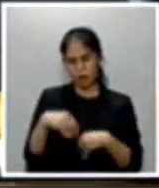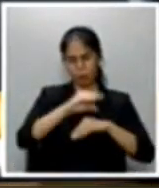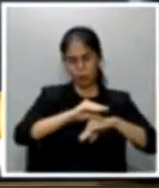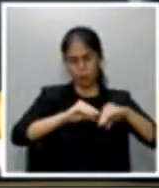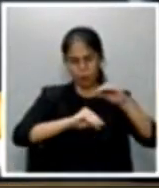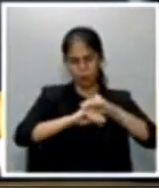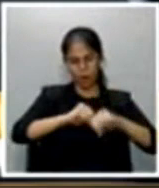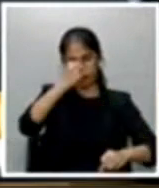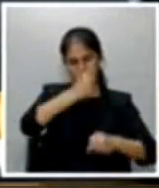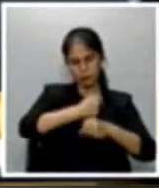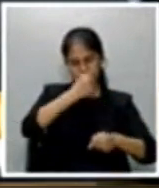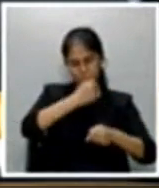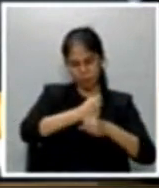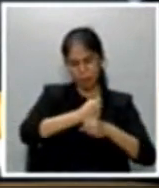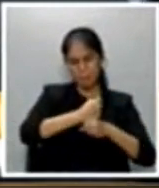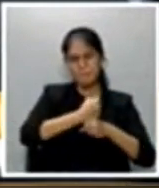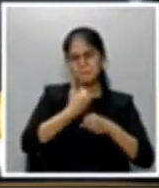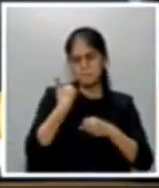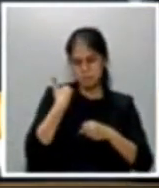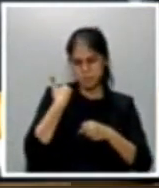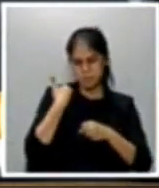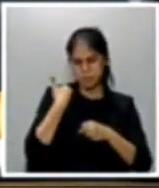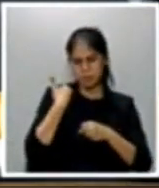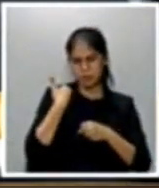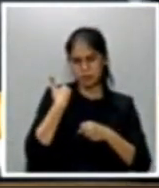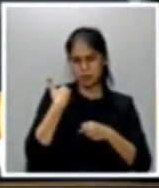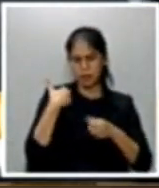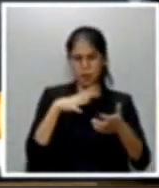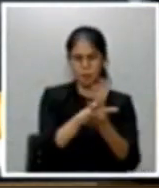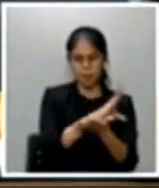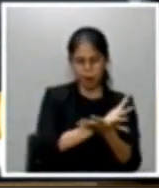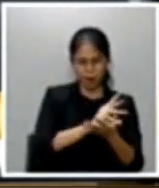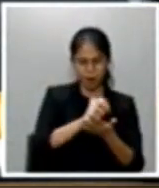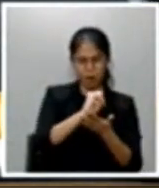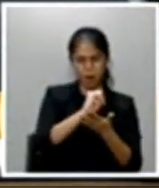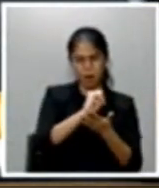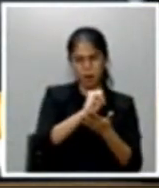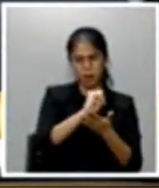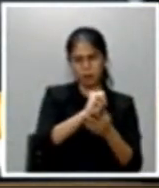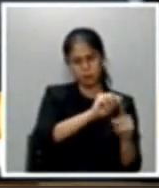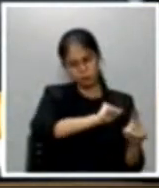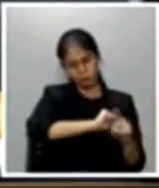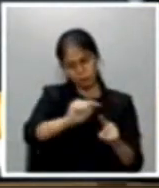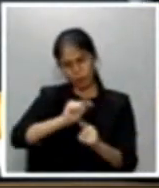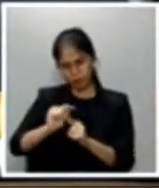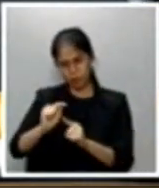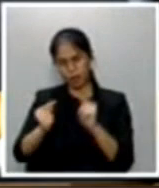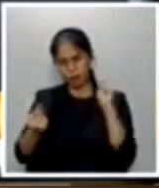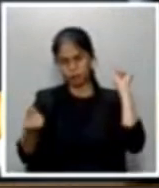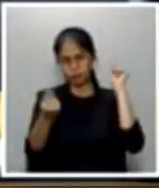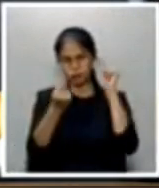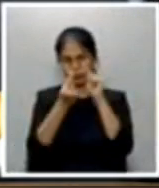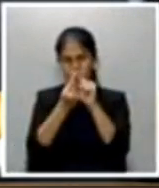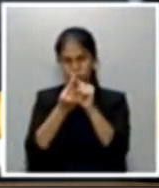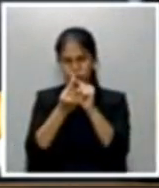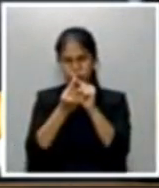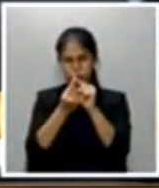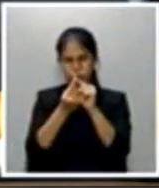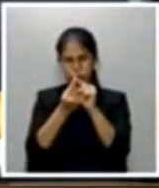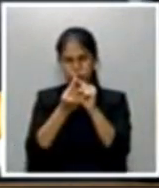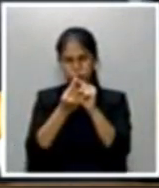ครงการ EdTech 200นะครับซึ่งก็มีมหาลัยหลายแห่งโดยเฉพาะในส่วนที่เป็นทางด้าน